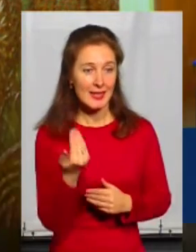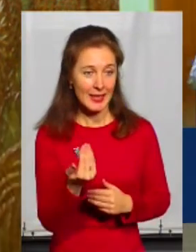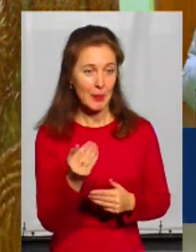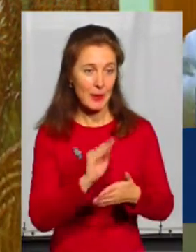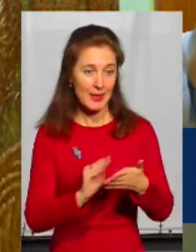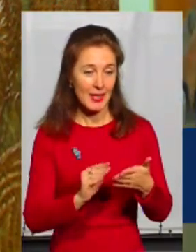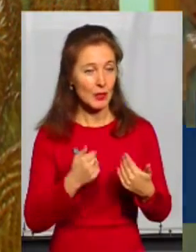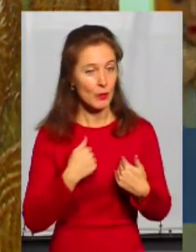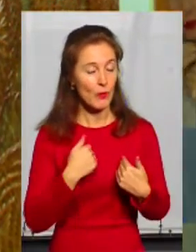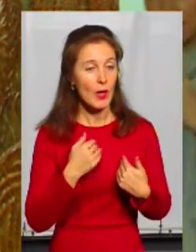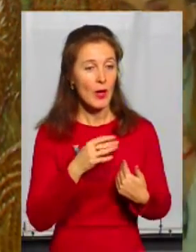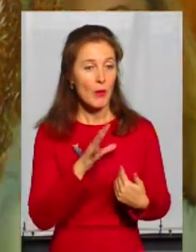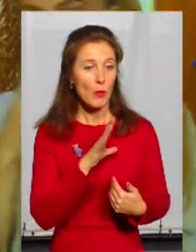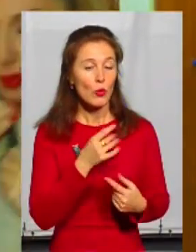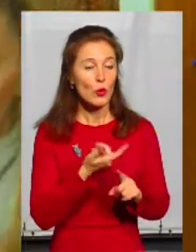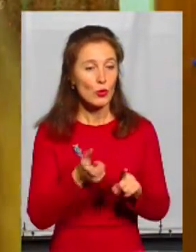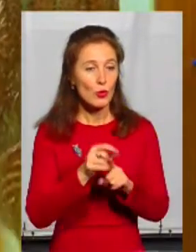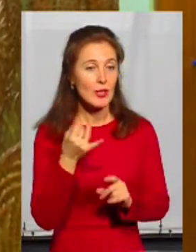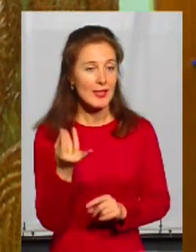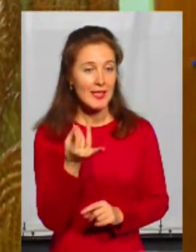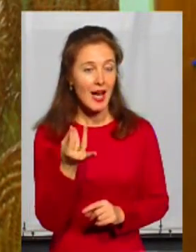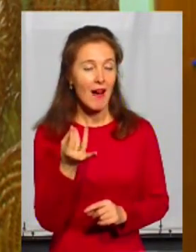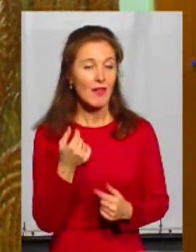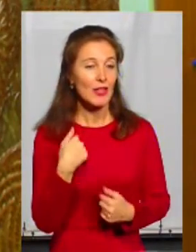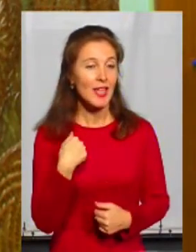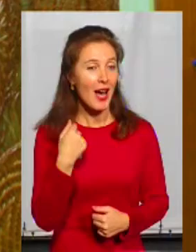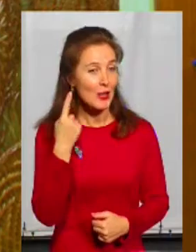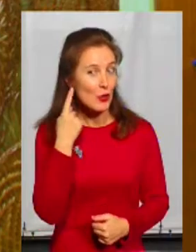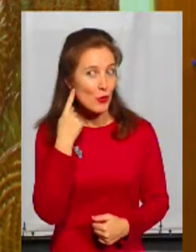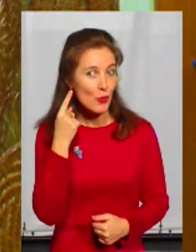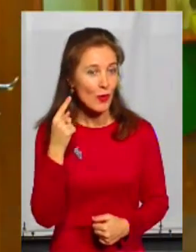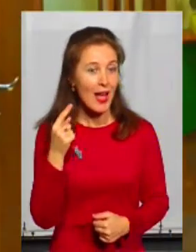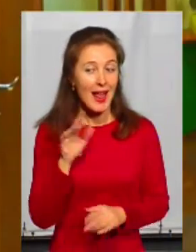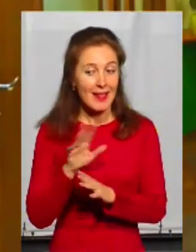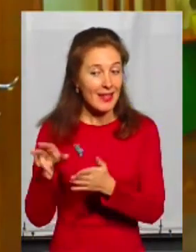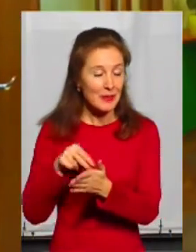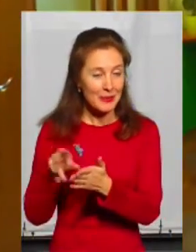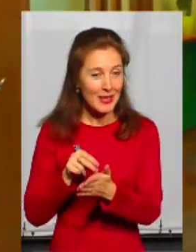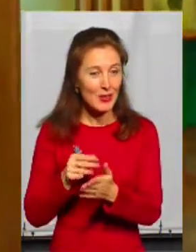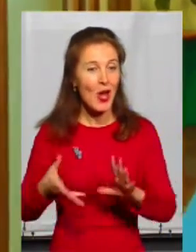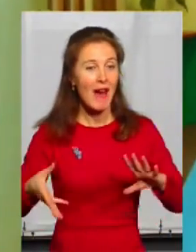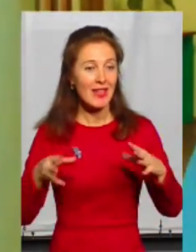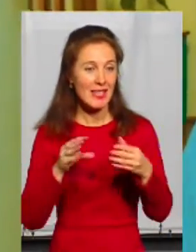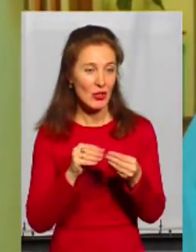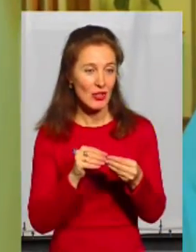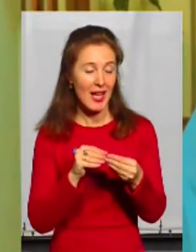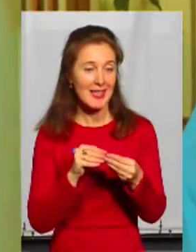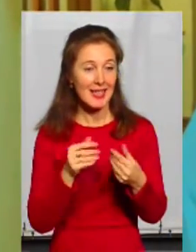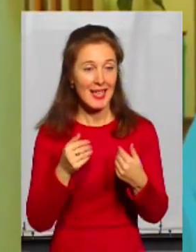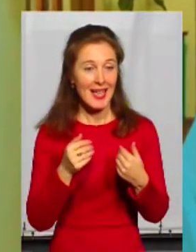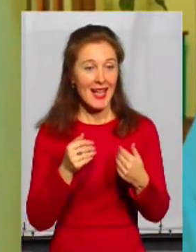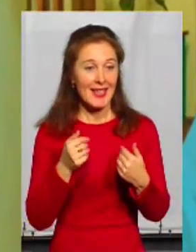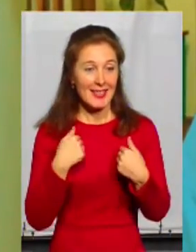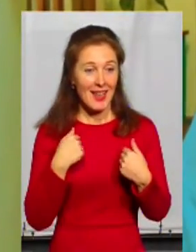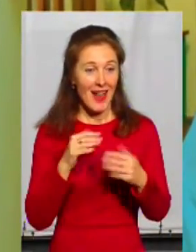дуже цікаво, тому що справа від мене, я постійно чув, «Ей, не списуй!» А в результаті не списав я